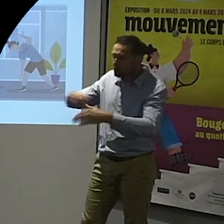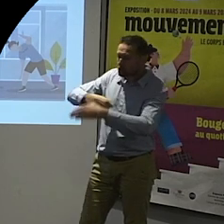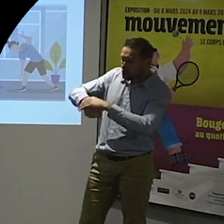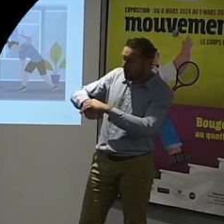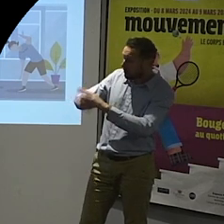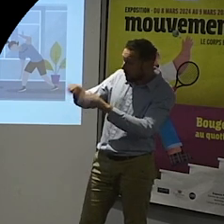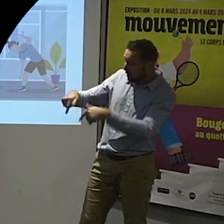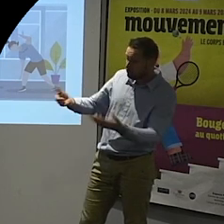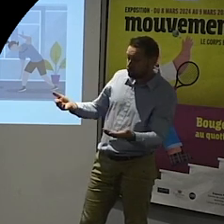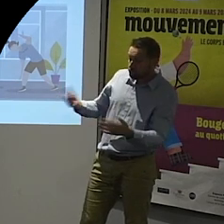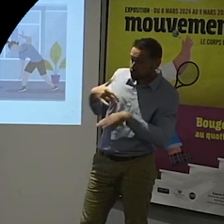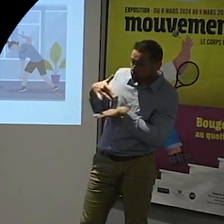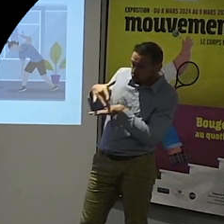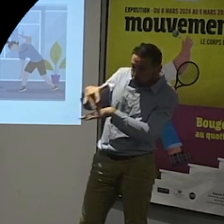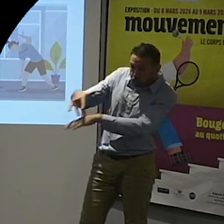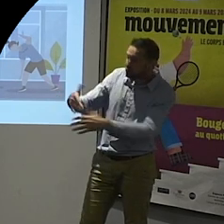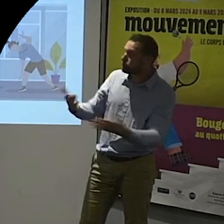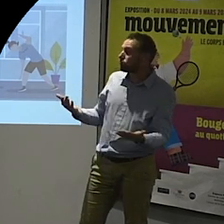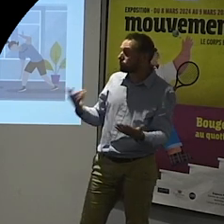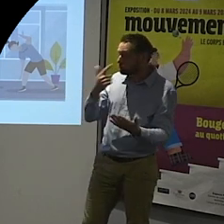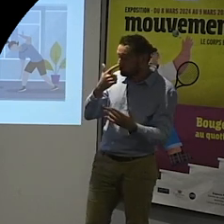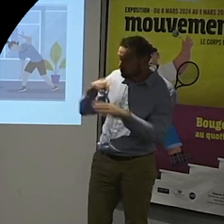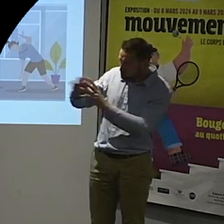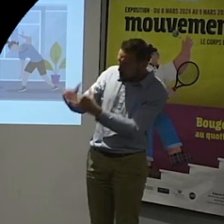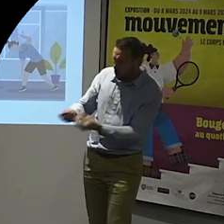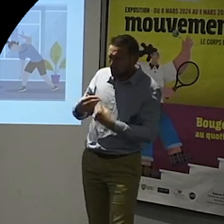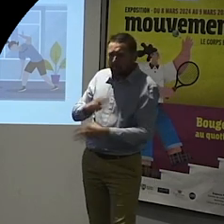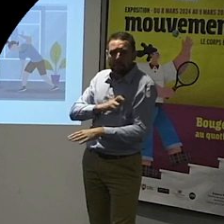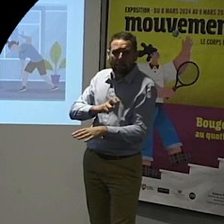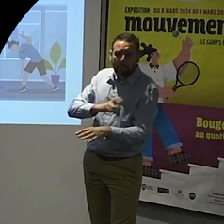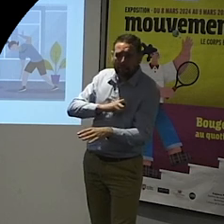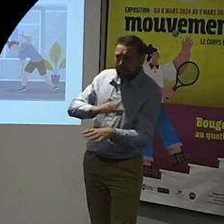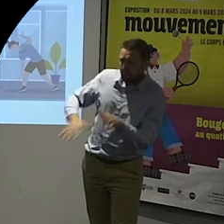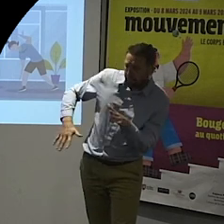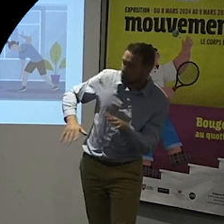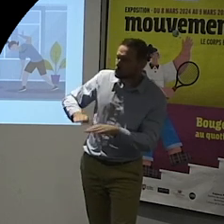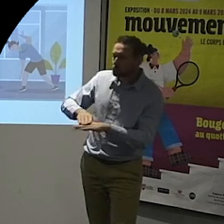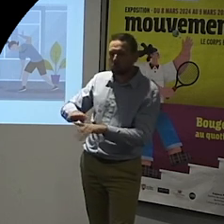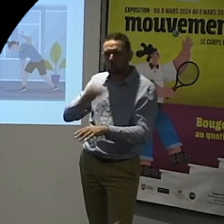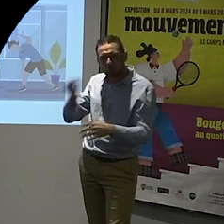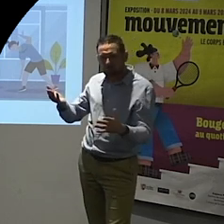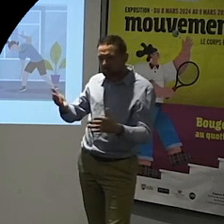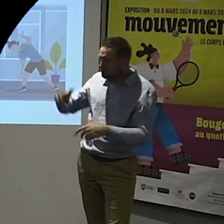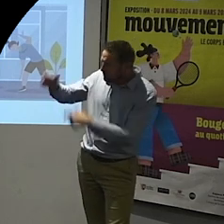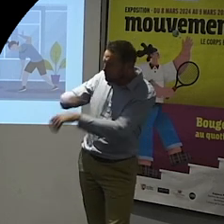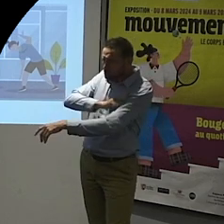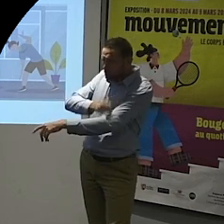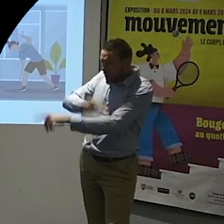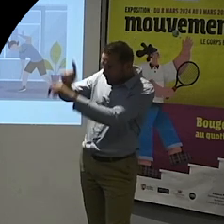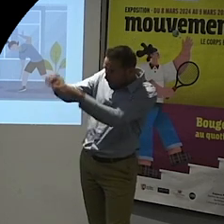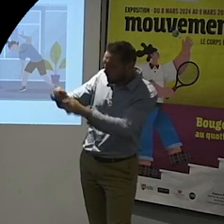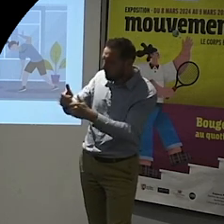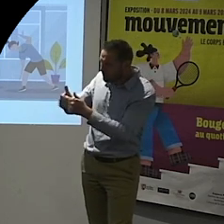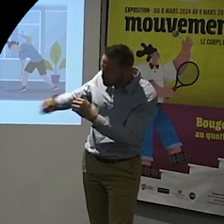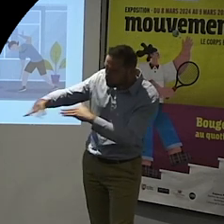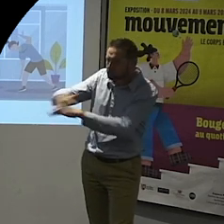même, je sais plus. Enfin bon, on a fait du tchoukball. Bon, j'ai pas eu peur du ballon, j'ai pas eu peur des sportifs. J'étais très bien, j'ai beaucoup ri, je